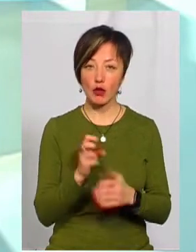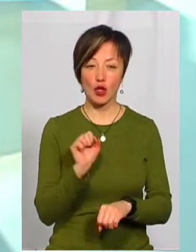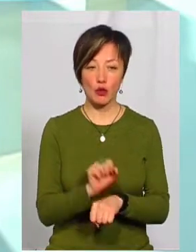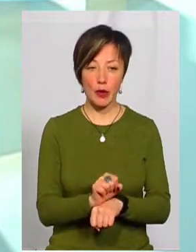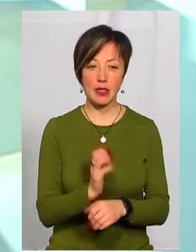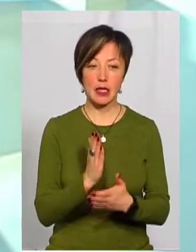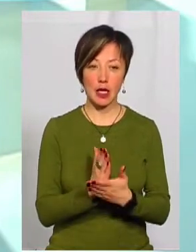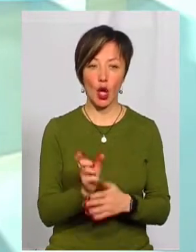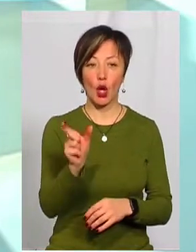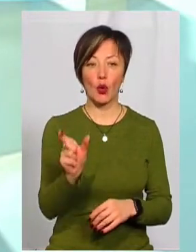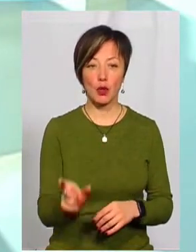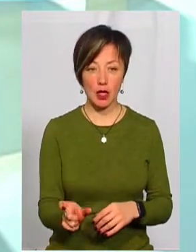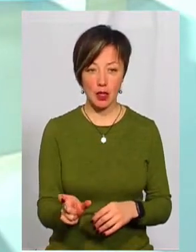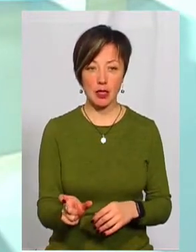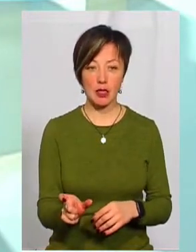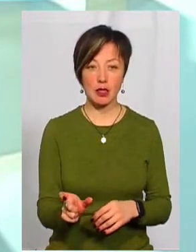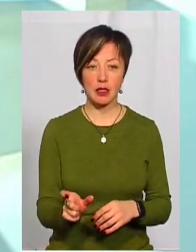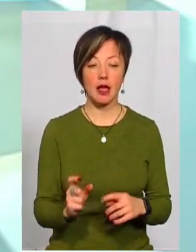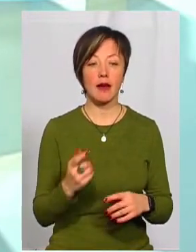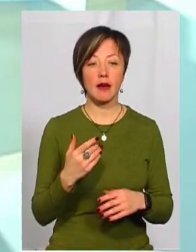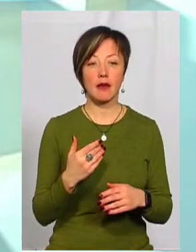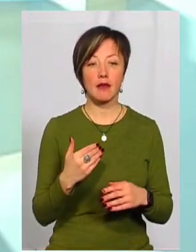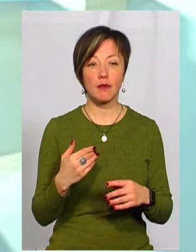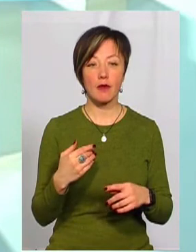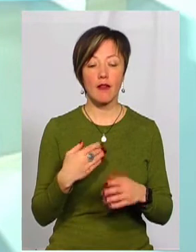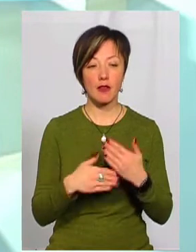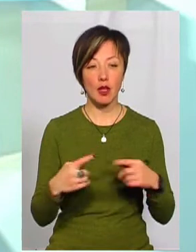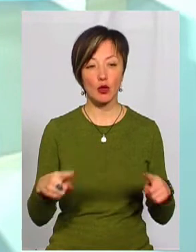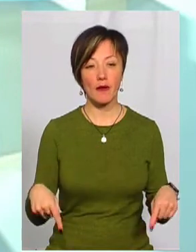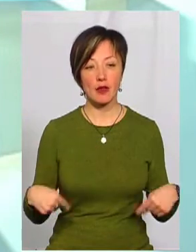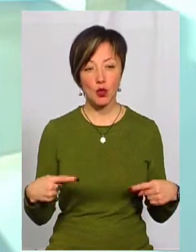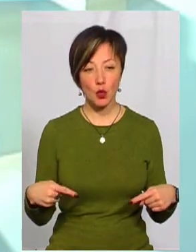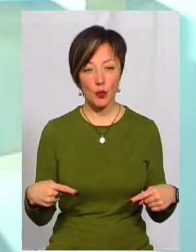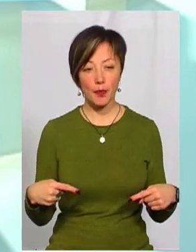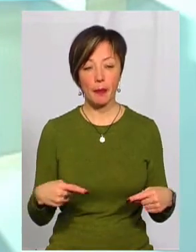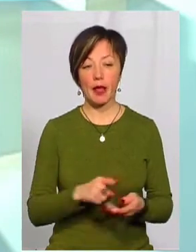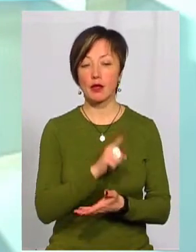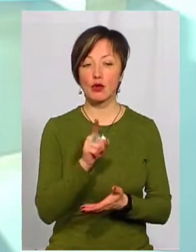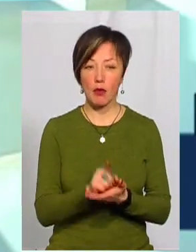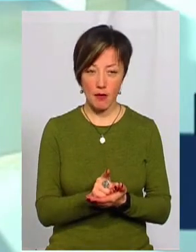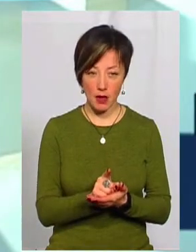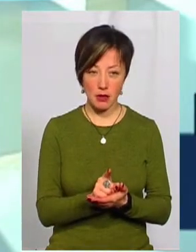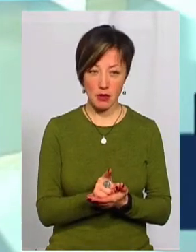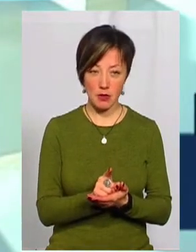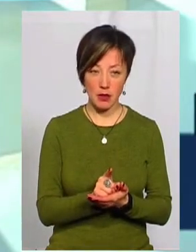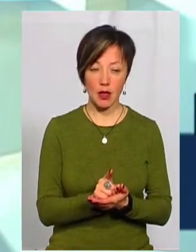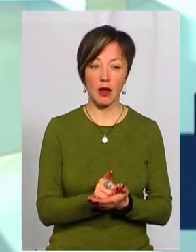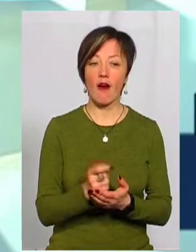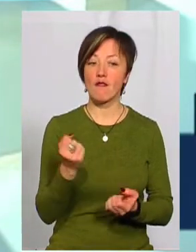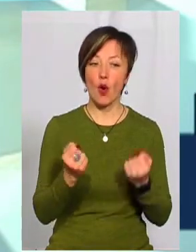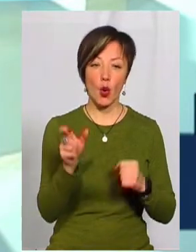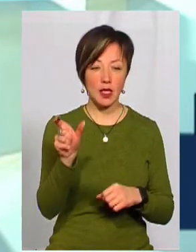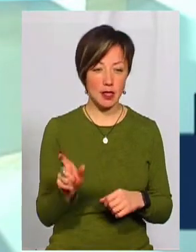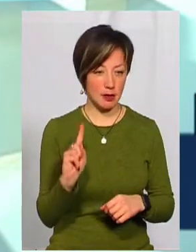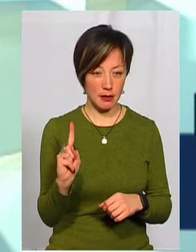що на зупинці знаходиться людина в інвалідному візку, він зобов'язаний зупинитися. Саме на... водій, не